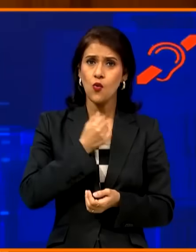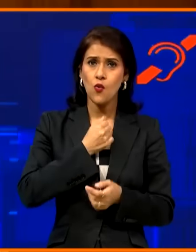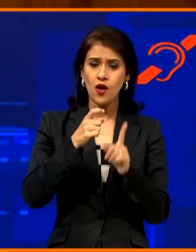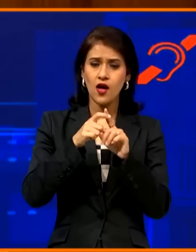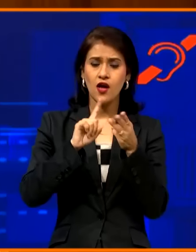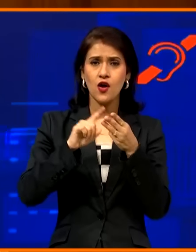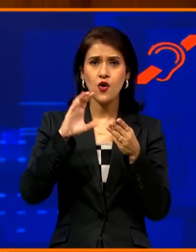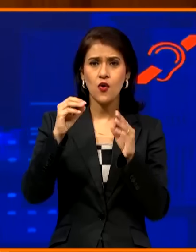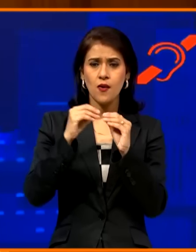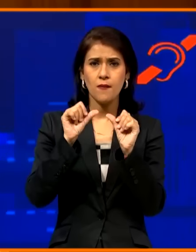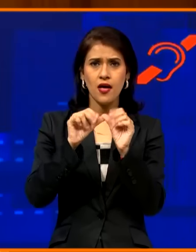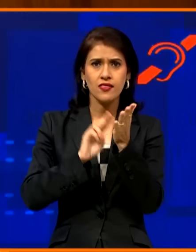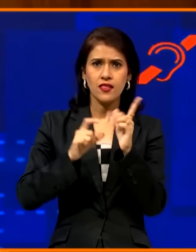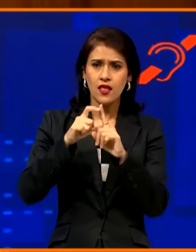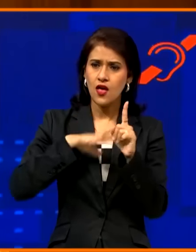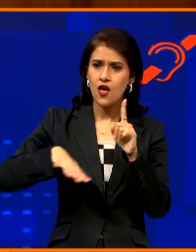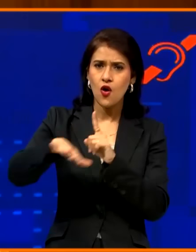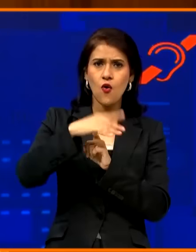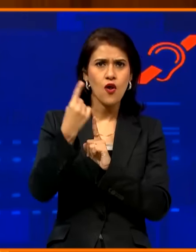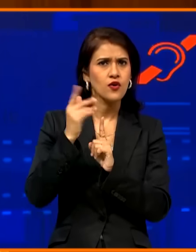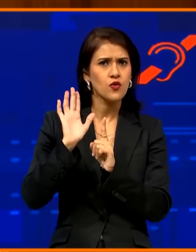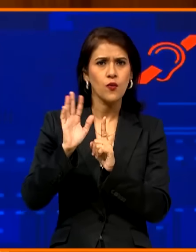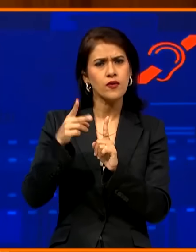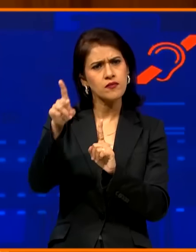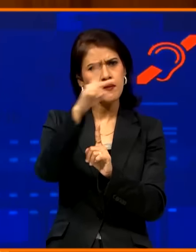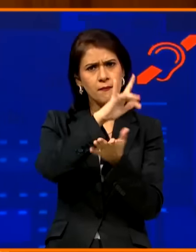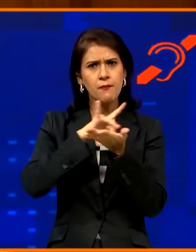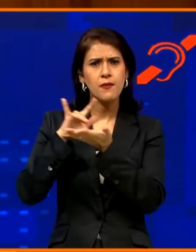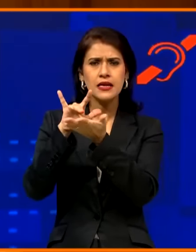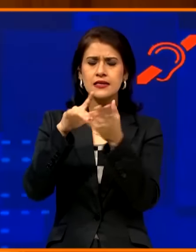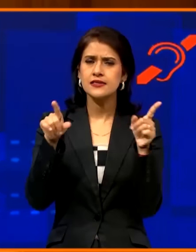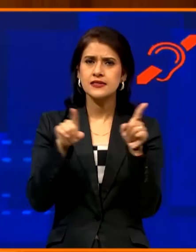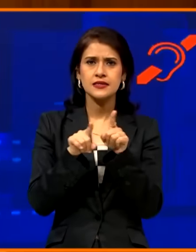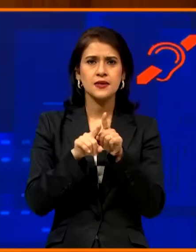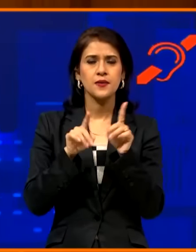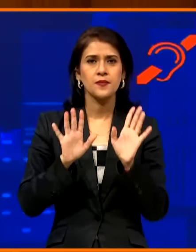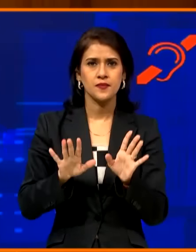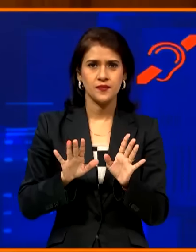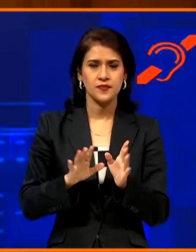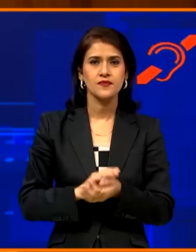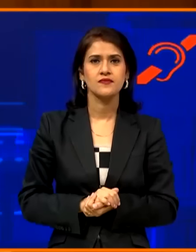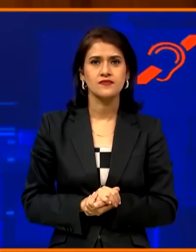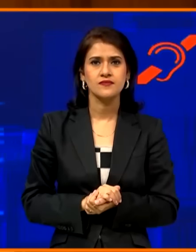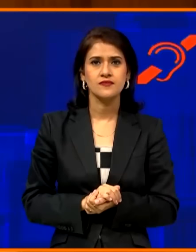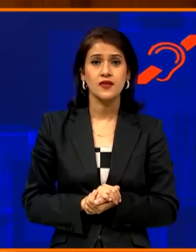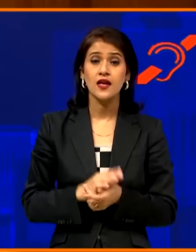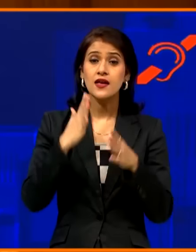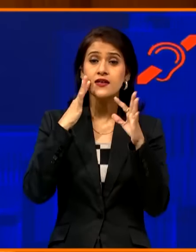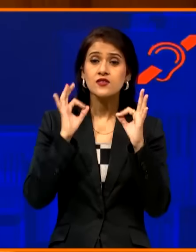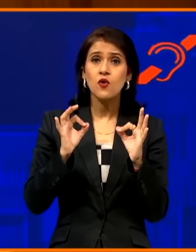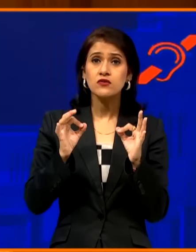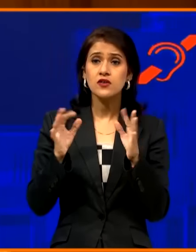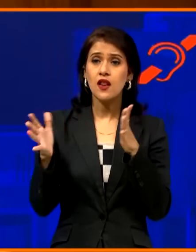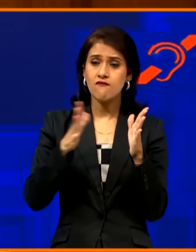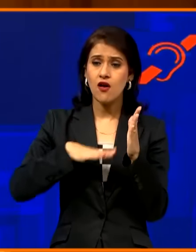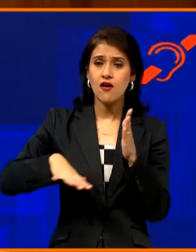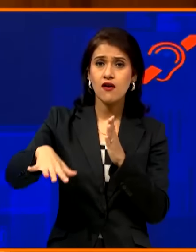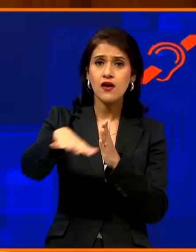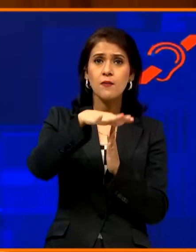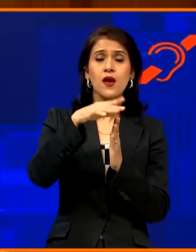साथ नहीं है बल्कि जब एक खास एनवायरमेंट क्रिएट करना है